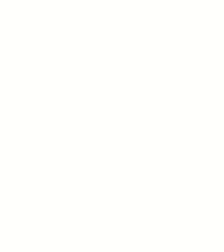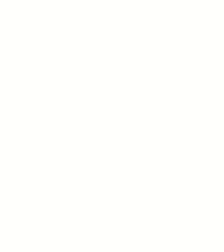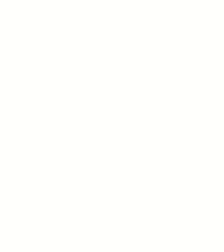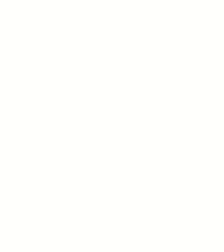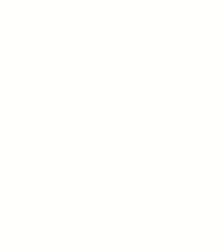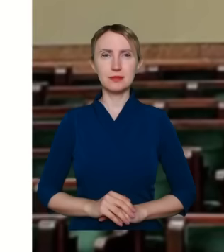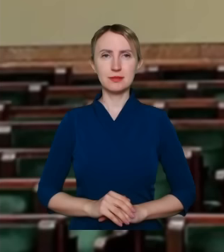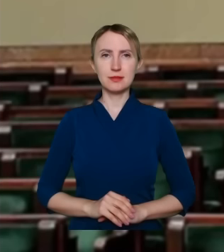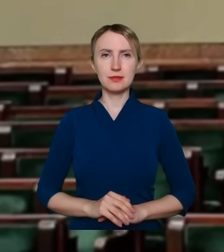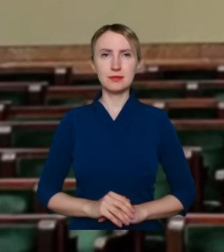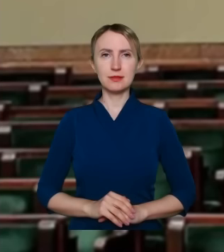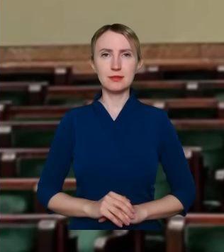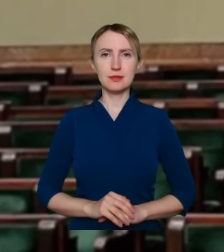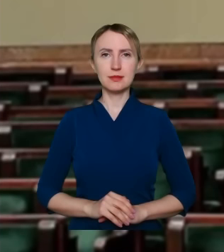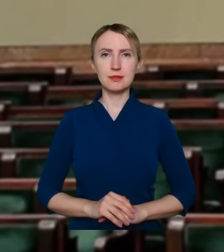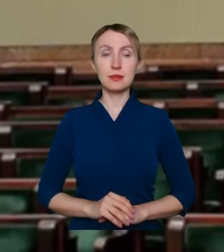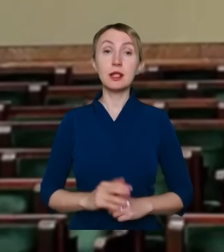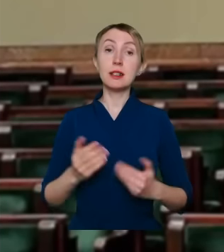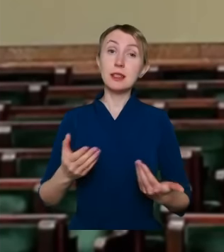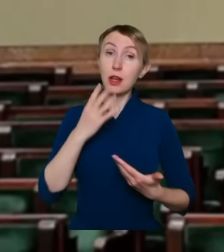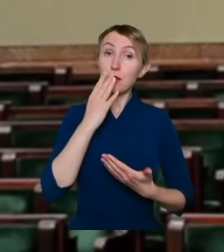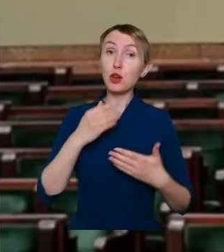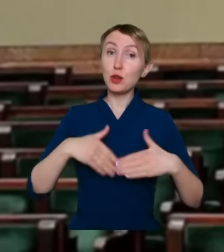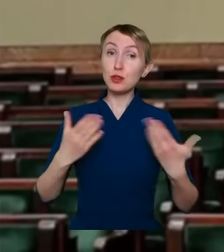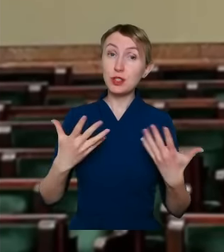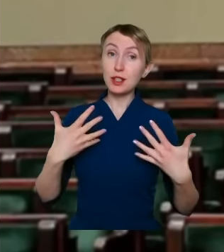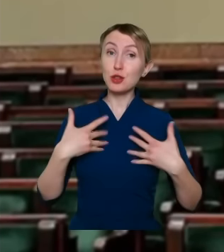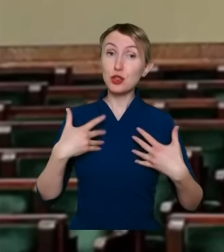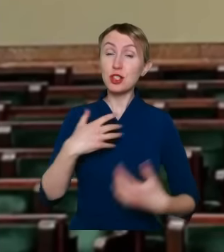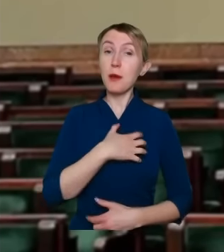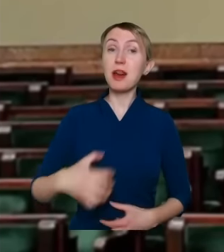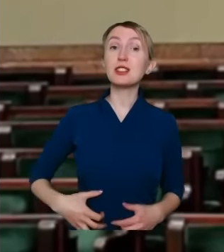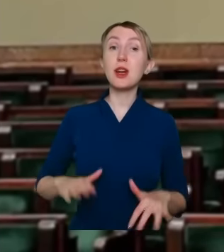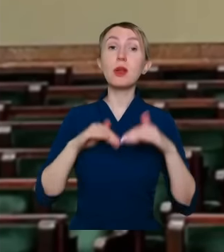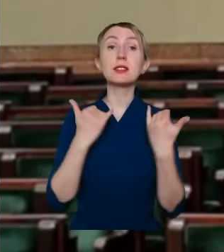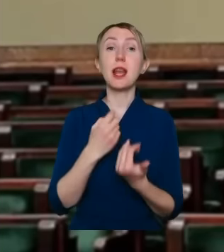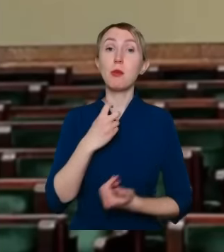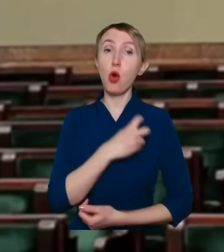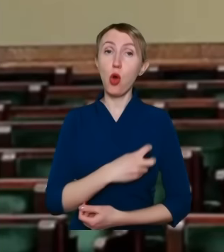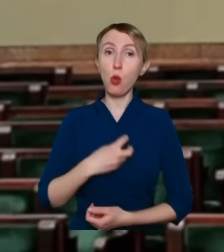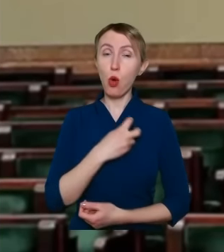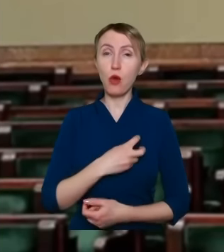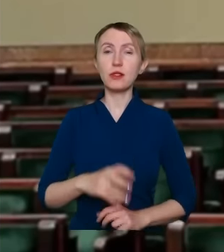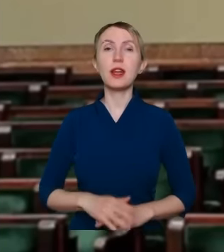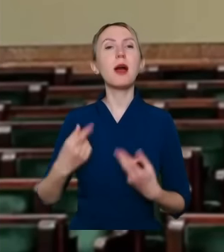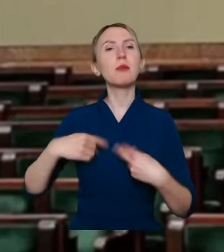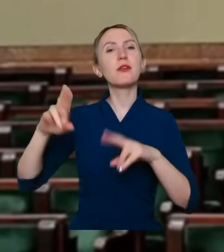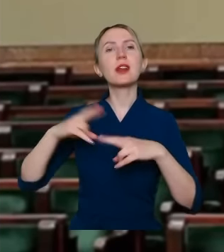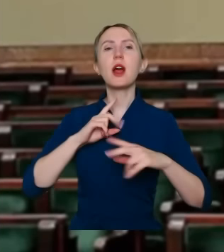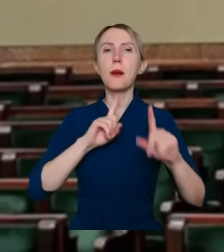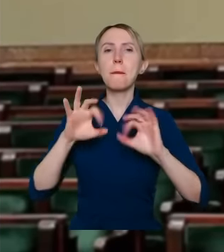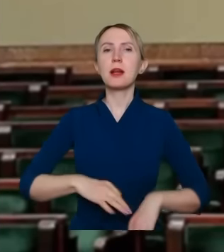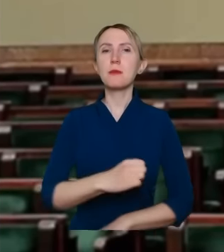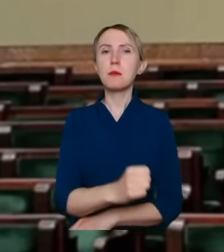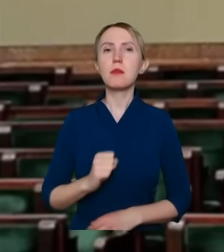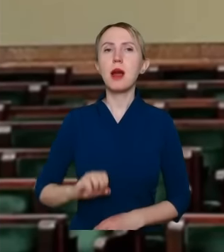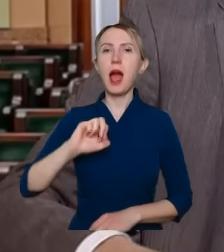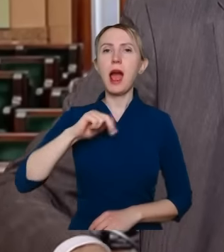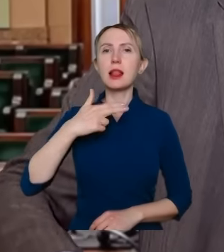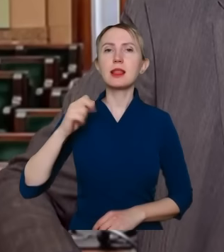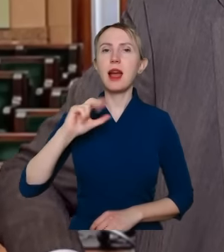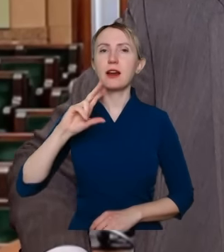przejawie i tak wygląda dzień z życia marszałka sejmu Szymona hołowni My wracamy do rozmowy z panią posłą kwieci Prawo i